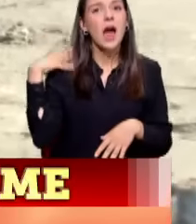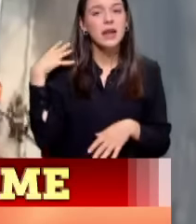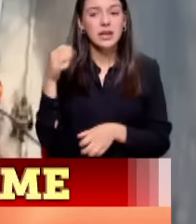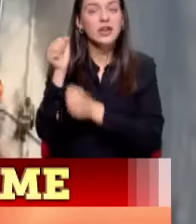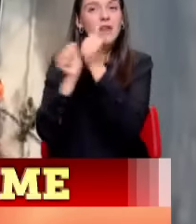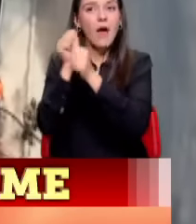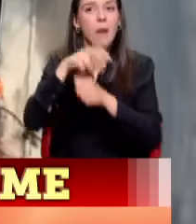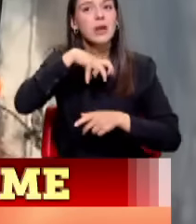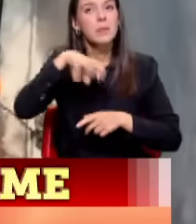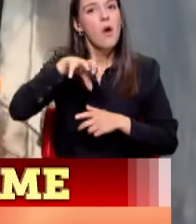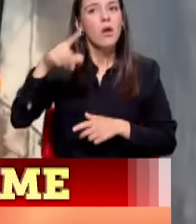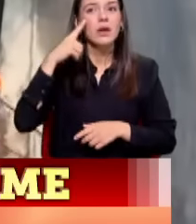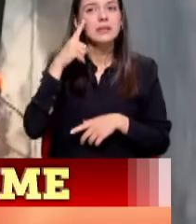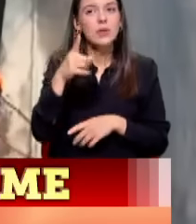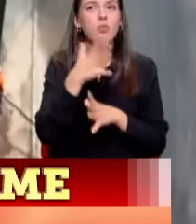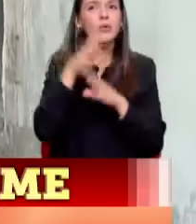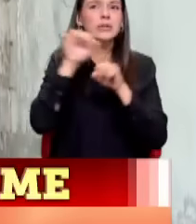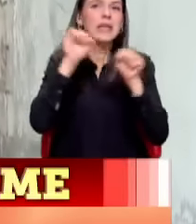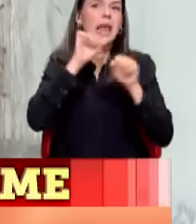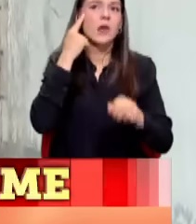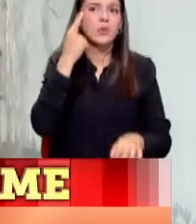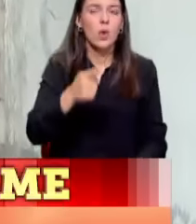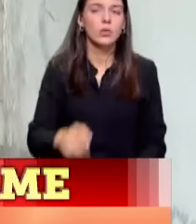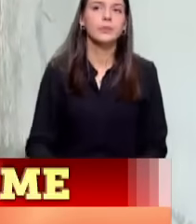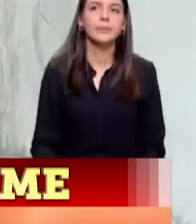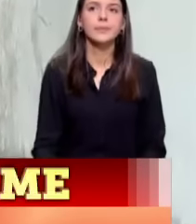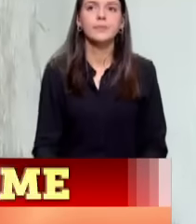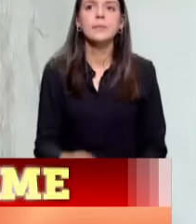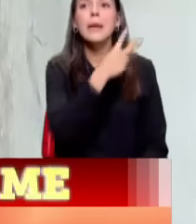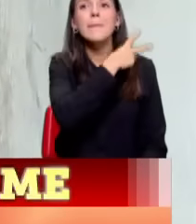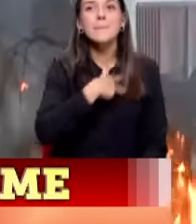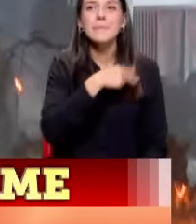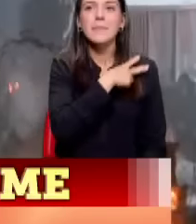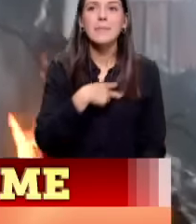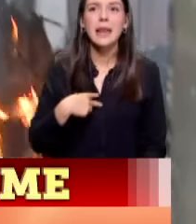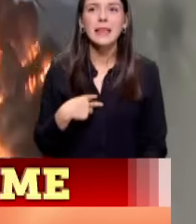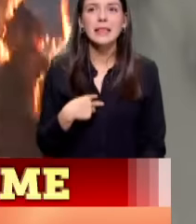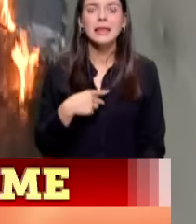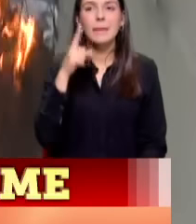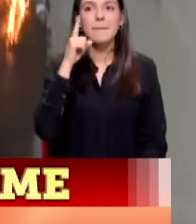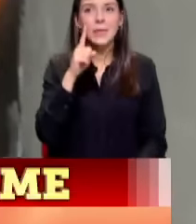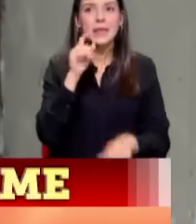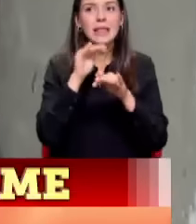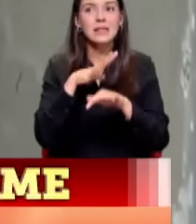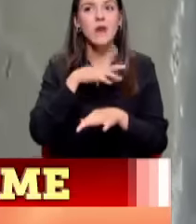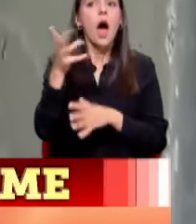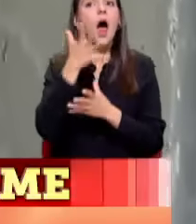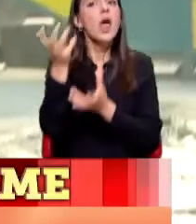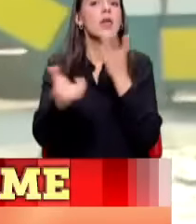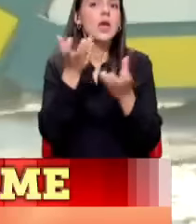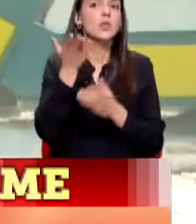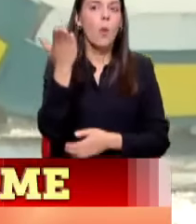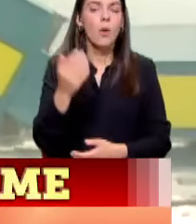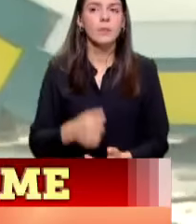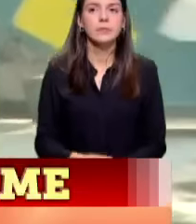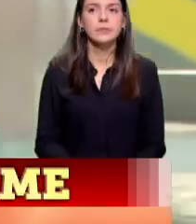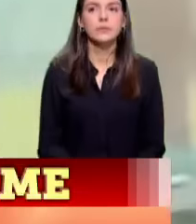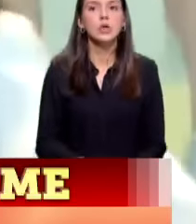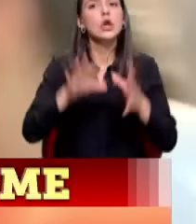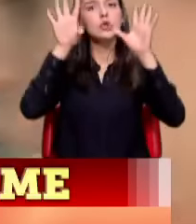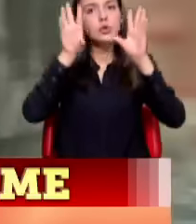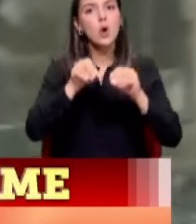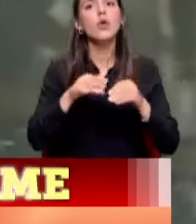Sanayi Bölgesi de büyük zarar gördü yangında. Belediyenin bir çöp atma yeri vardı, orası da halen daha yanıyor şu anda zaten. Bakın,